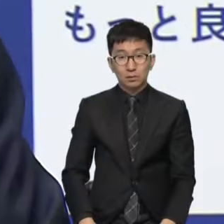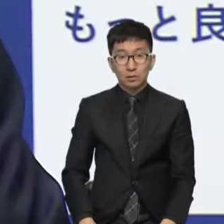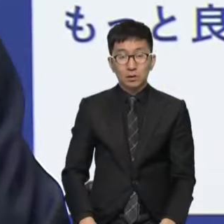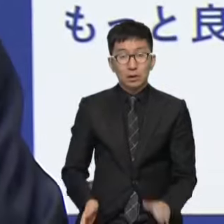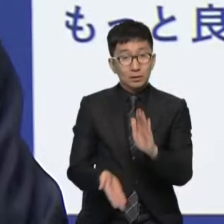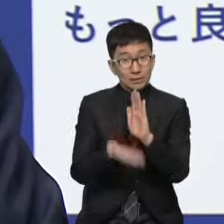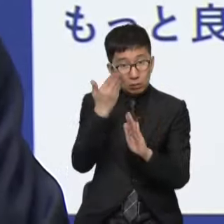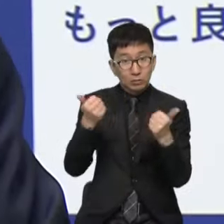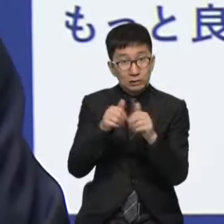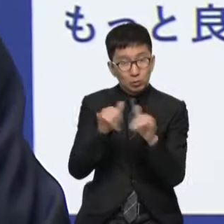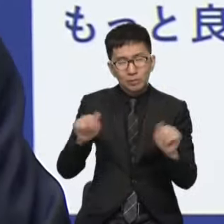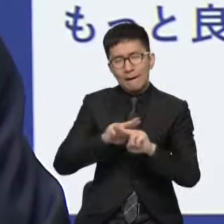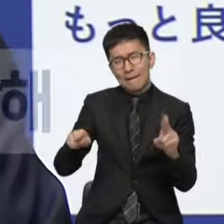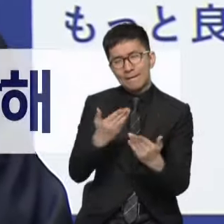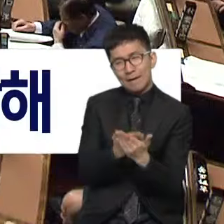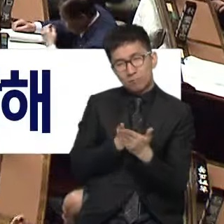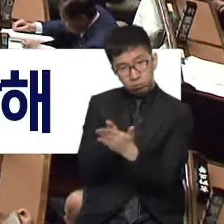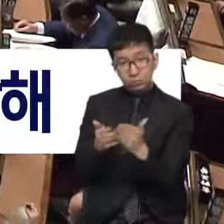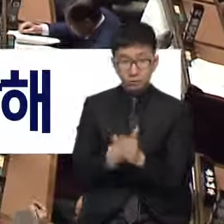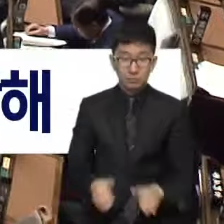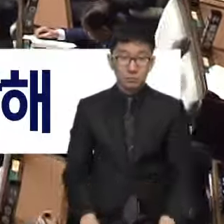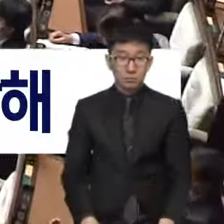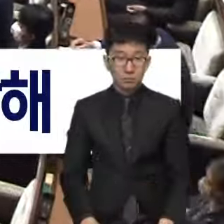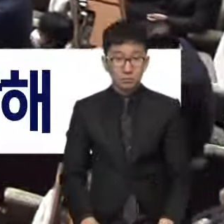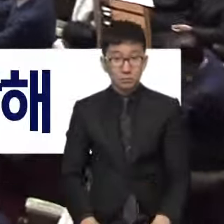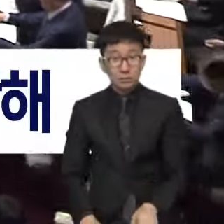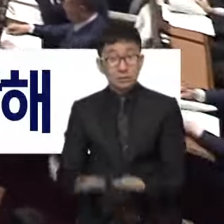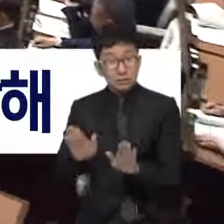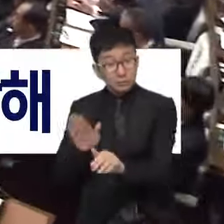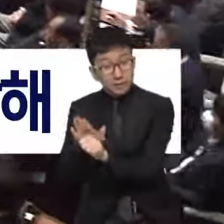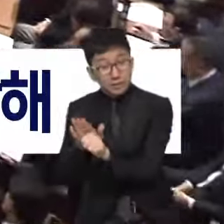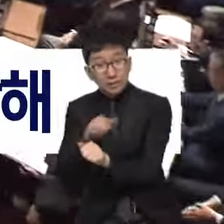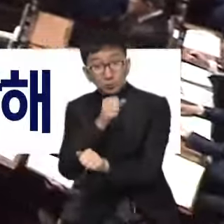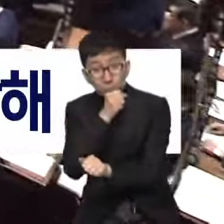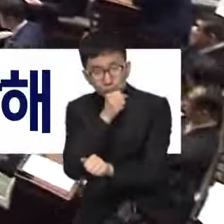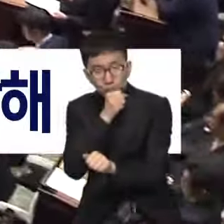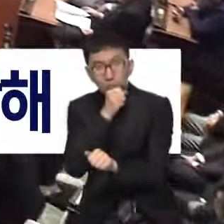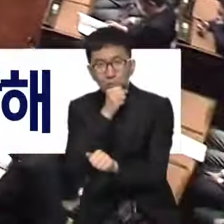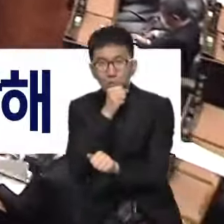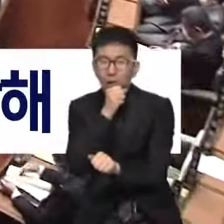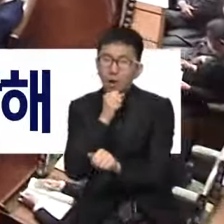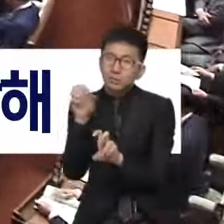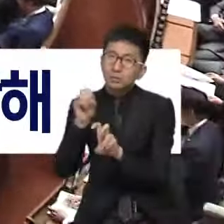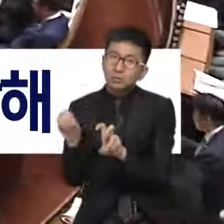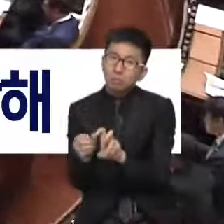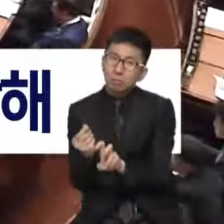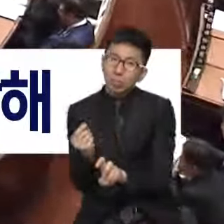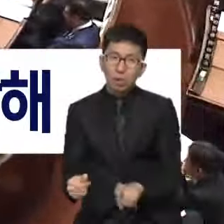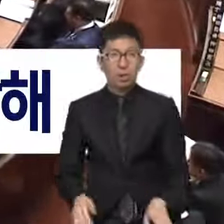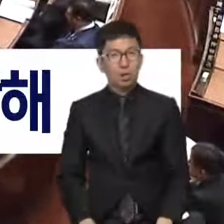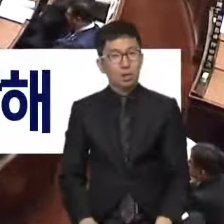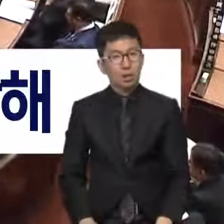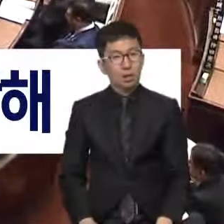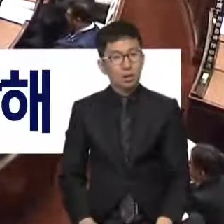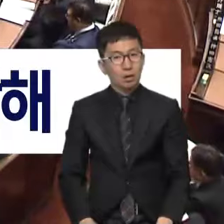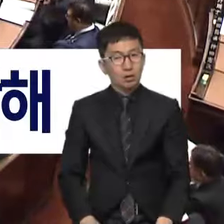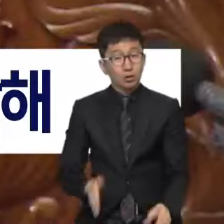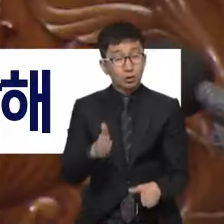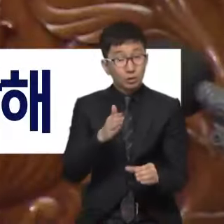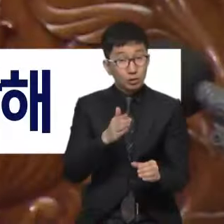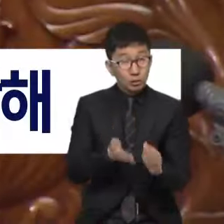나섰습니다. 자민당으로선 기시다 내각 지지율이 퇴진 위기 수준인 20%대에 불과해 중의원을